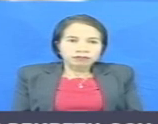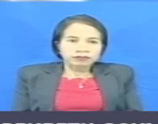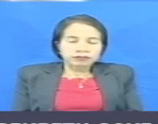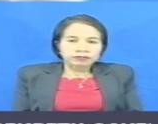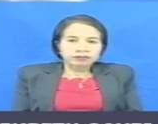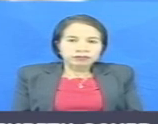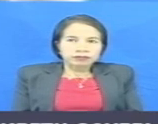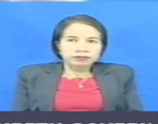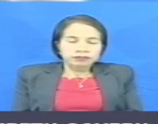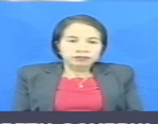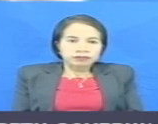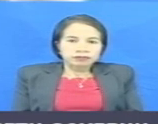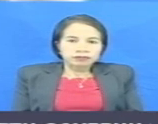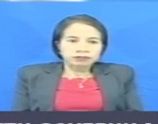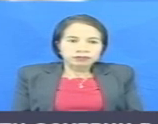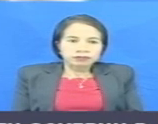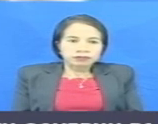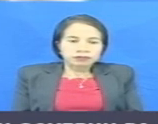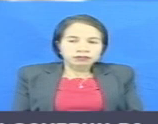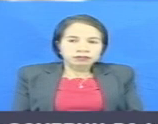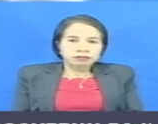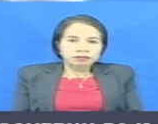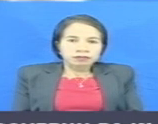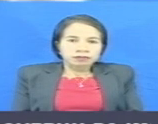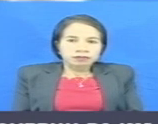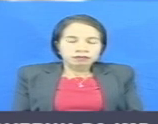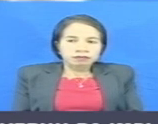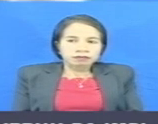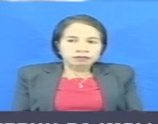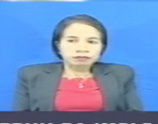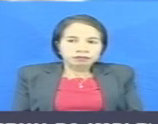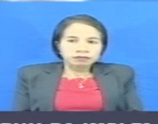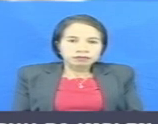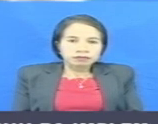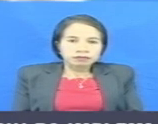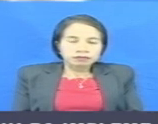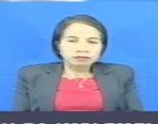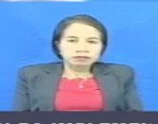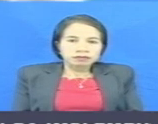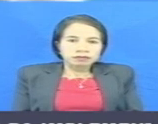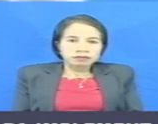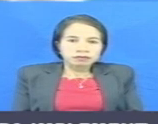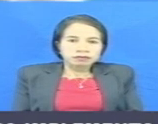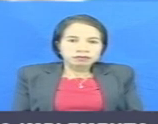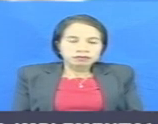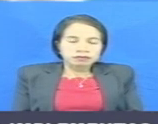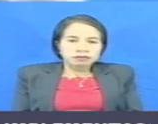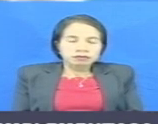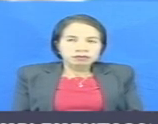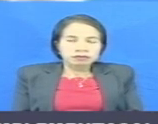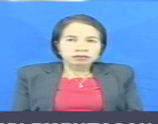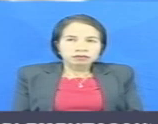temperatura máximo 26 graus Celsius. Enquanto em Luanda, aban ho kondisau tempo kalohan taka, honya temperatura minimum